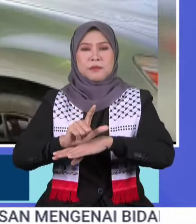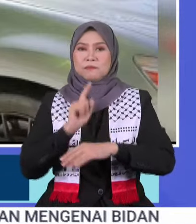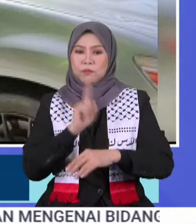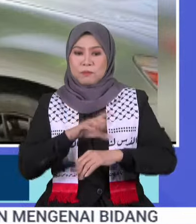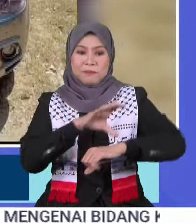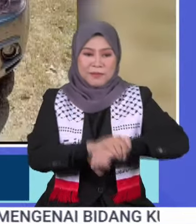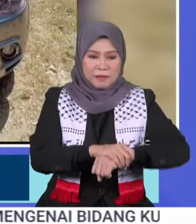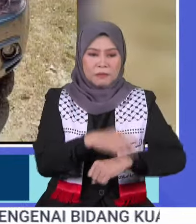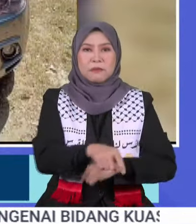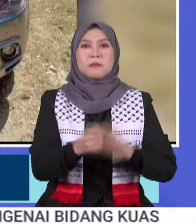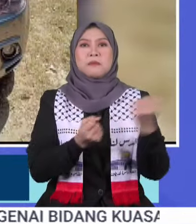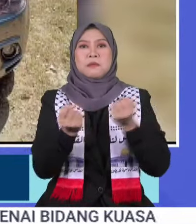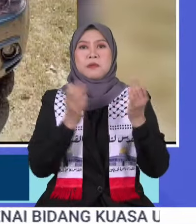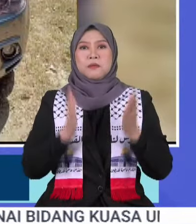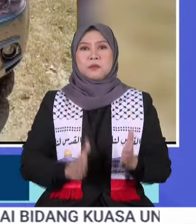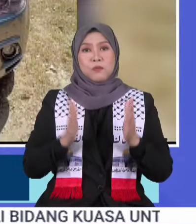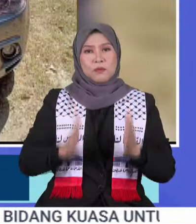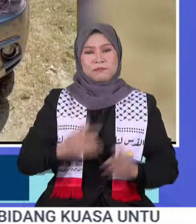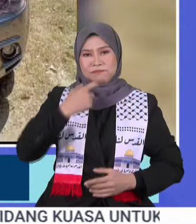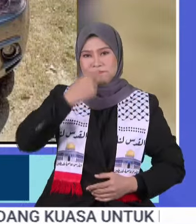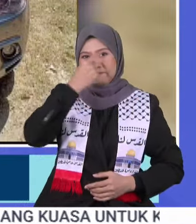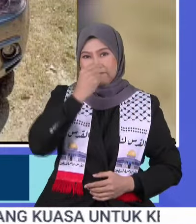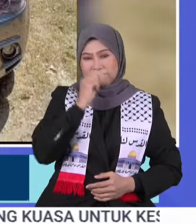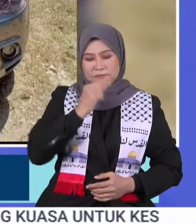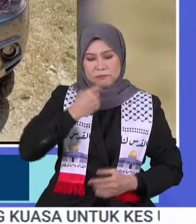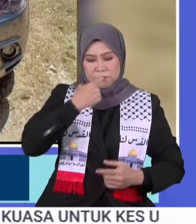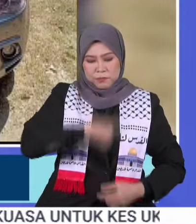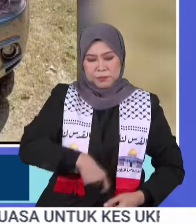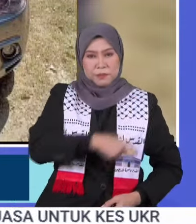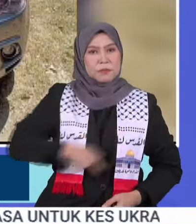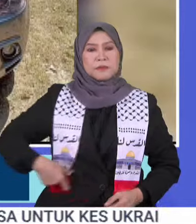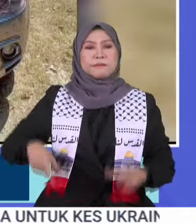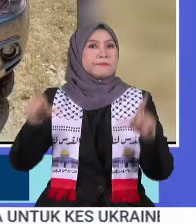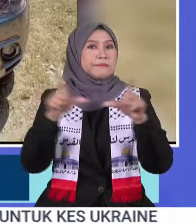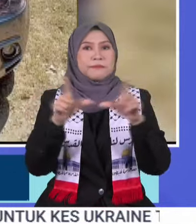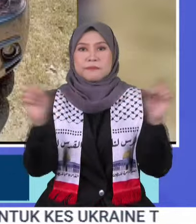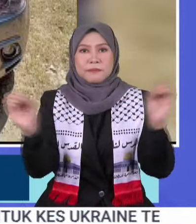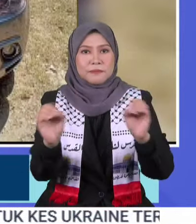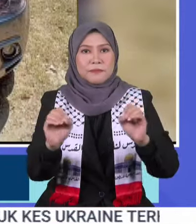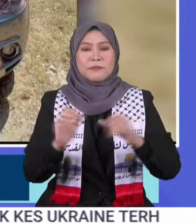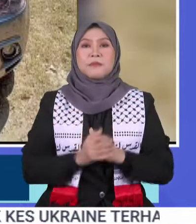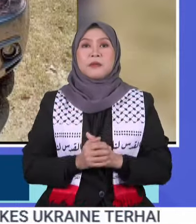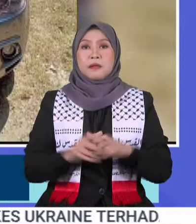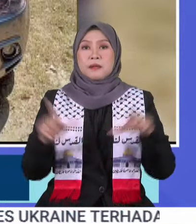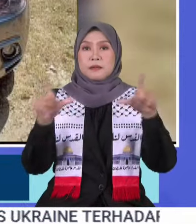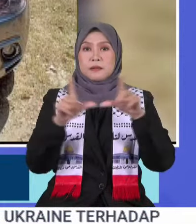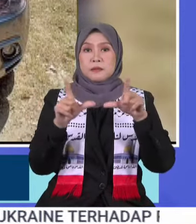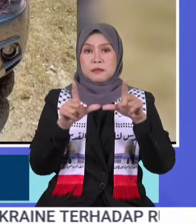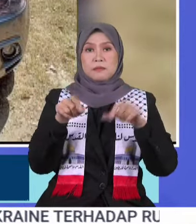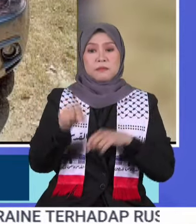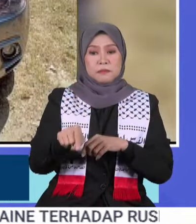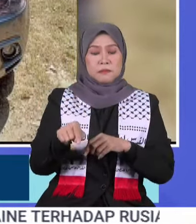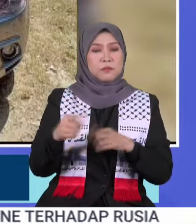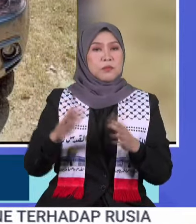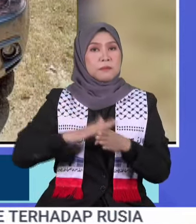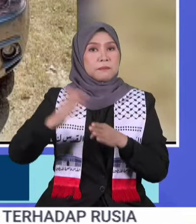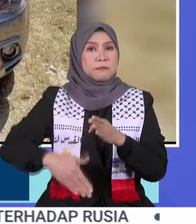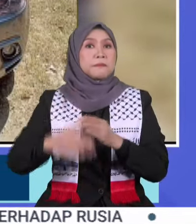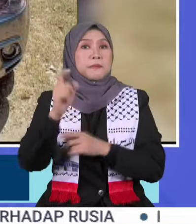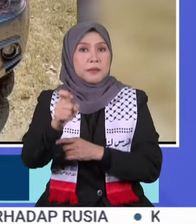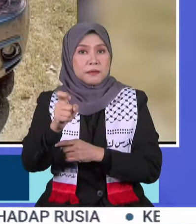ditahan, pemandu warga negara Switzerland itu memandu kenderaan berkenaan tanpa lesen yang sah. Lesen kenderaan motor LKM juga telah tamat